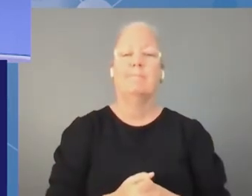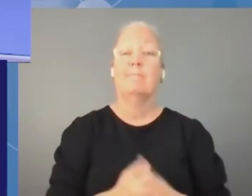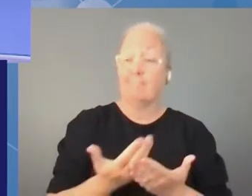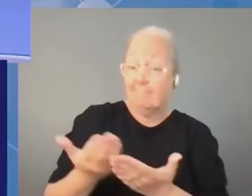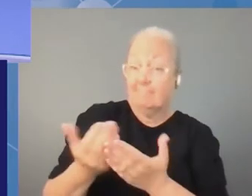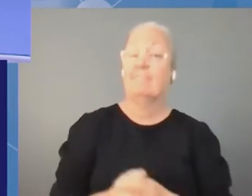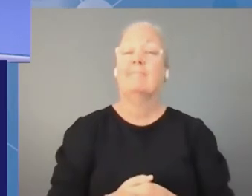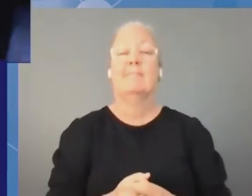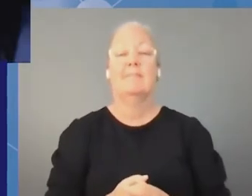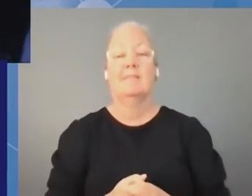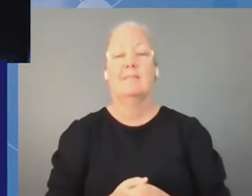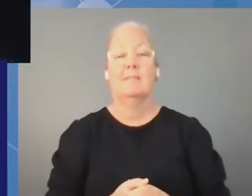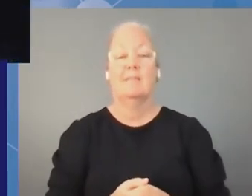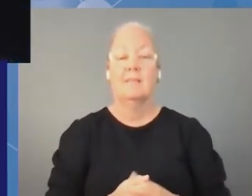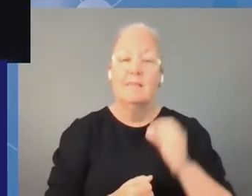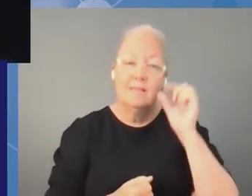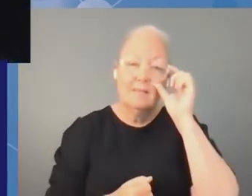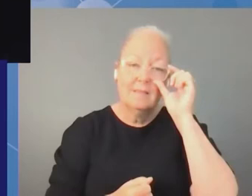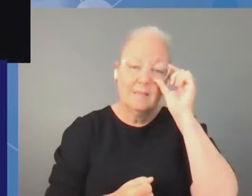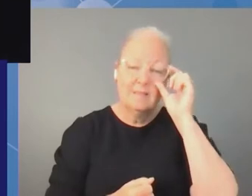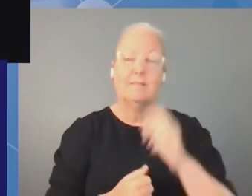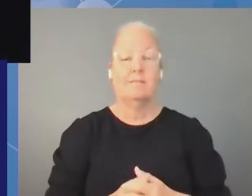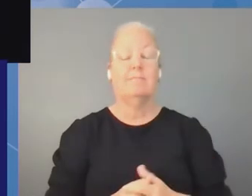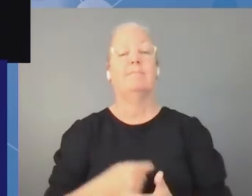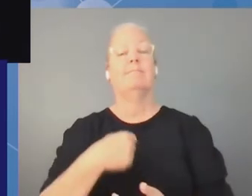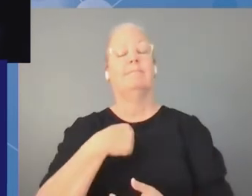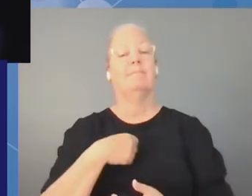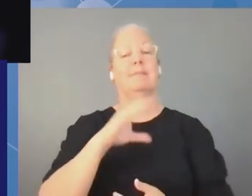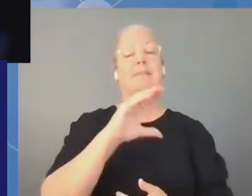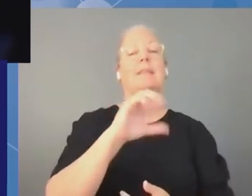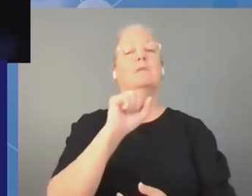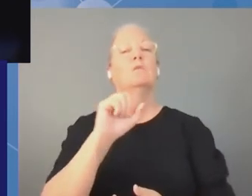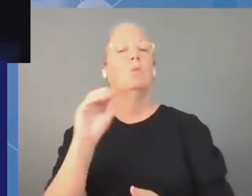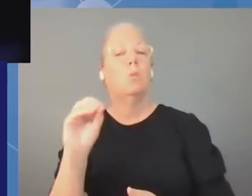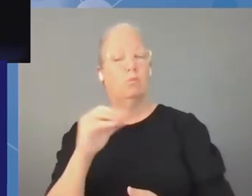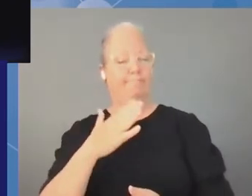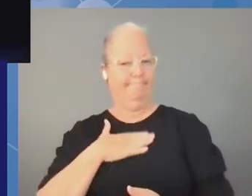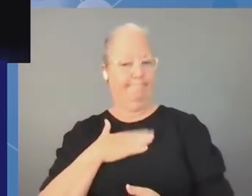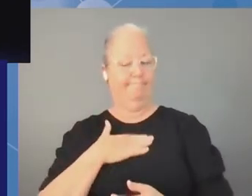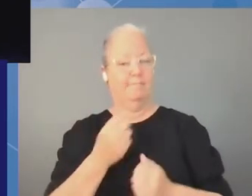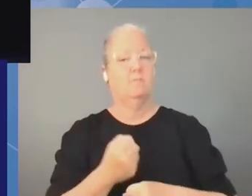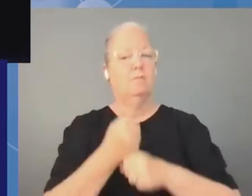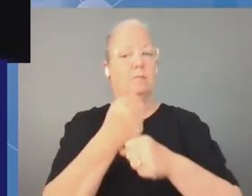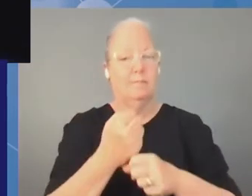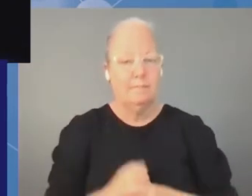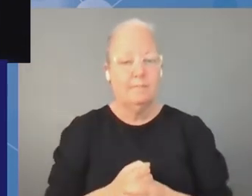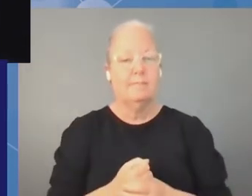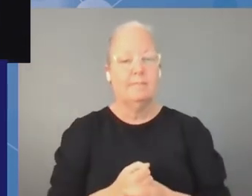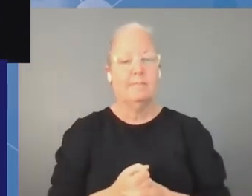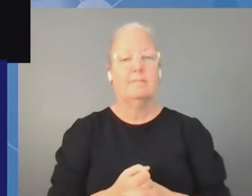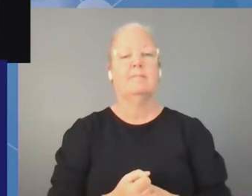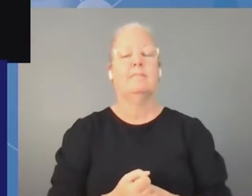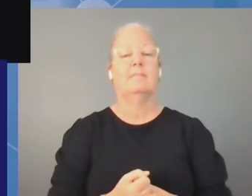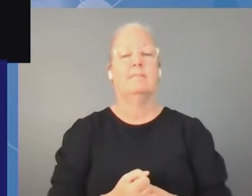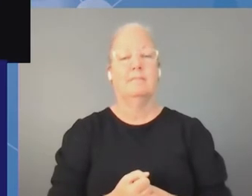也是我们的那个 MAG 小组的可以参与的一个工作。好，各